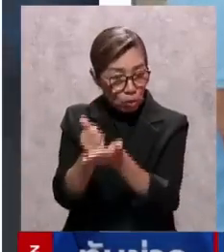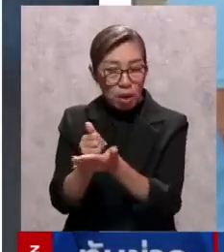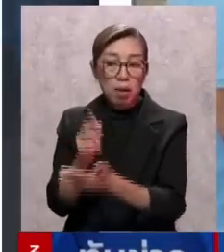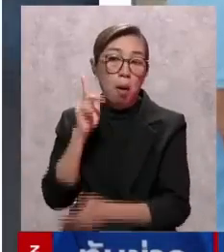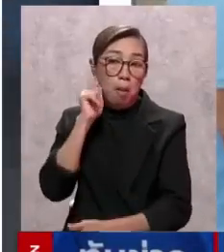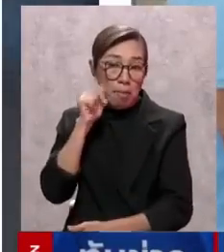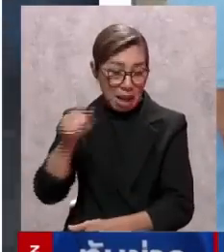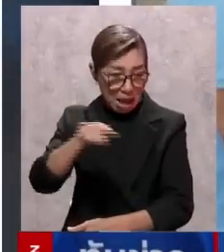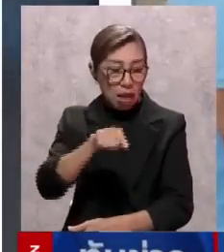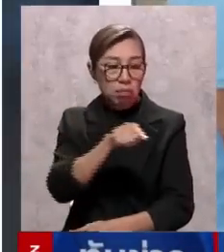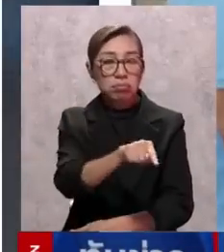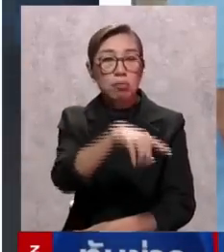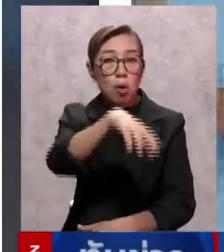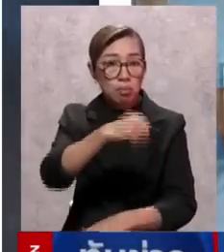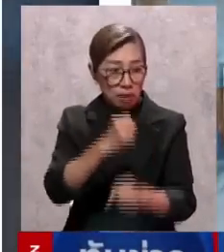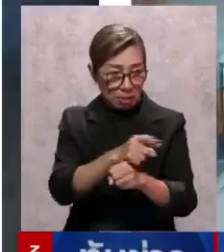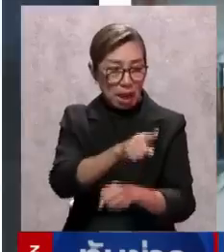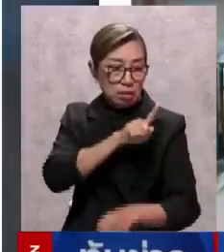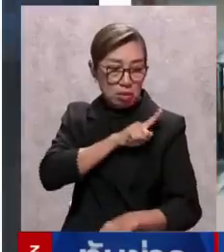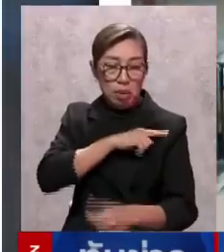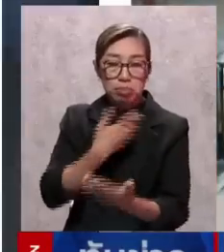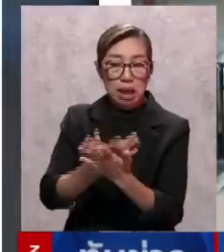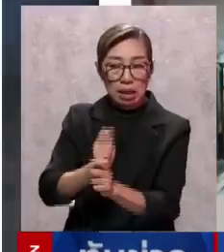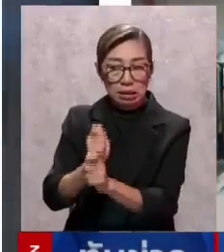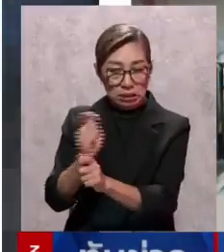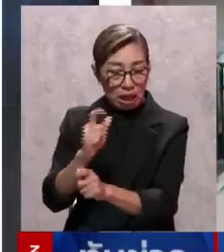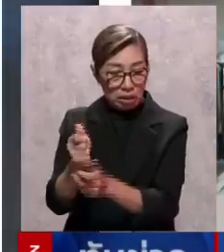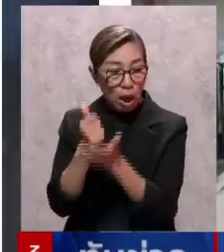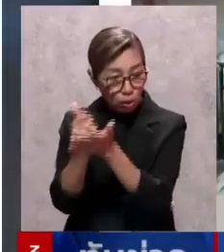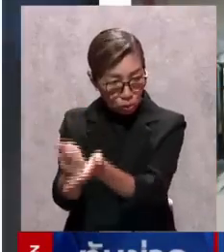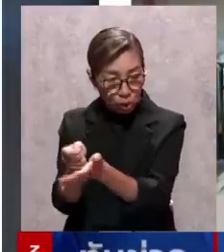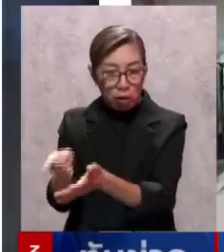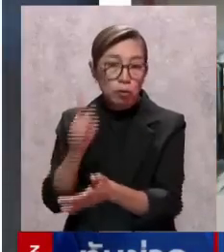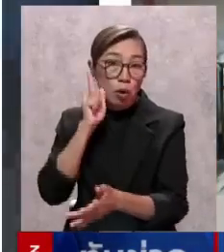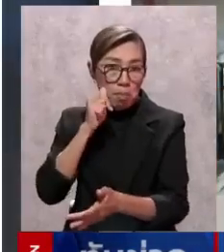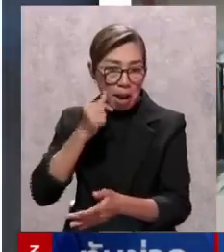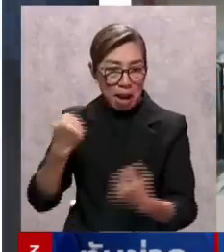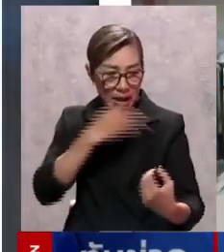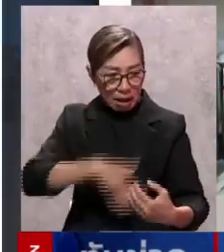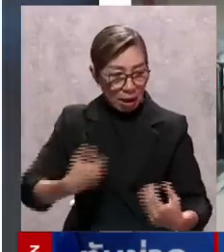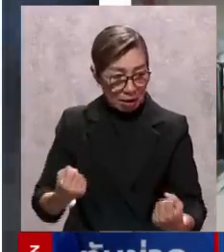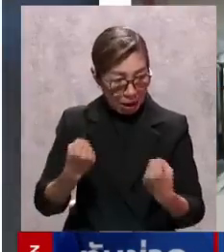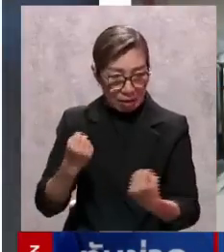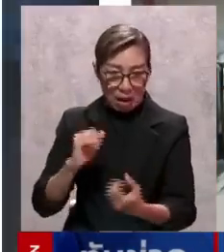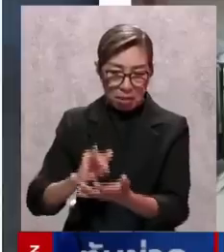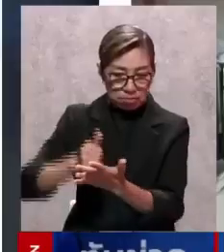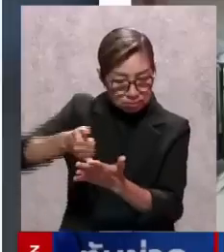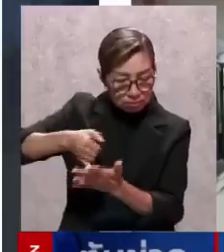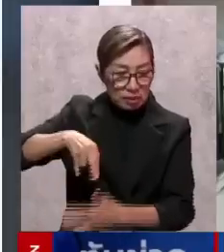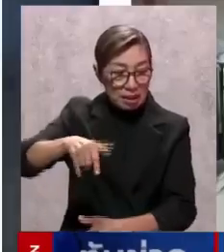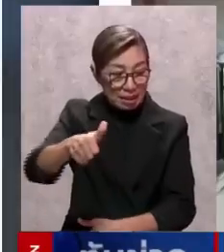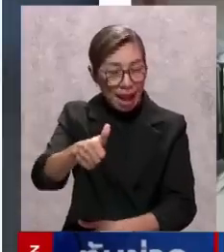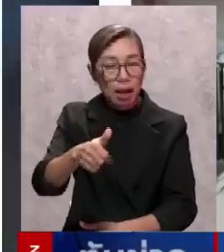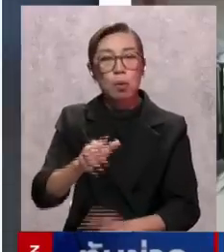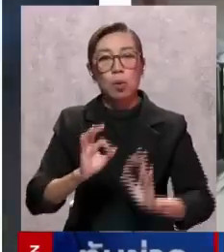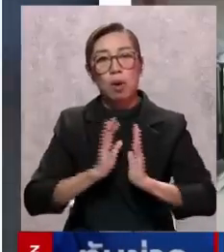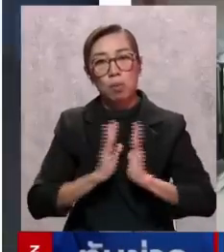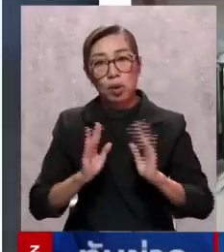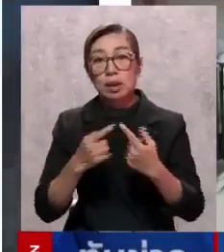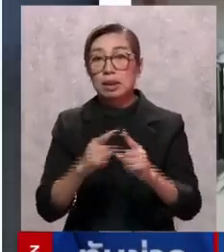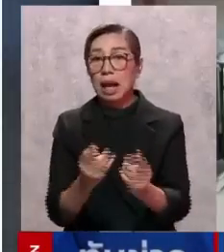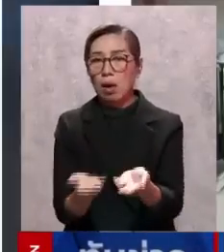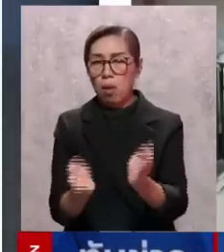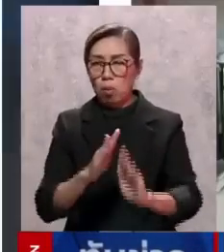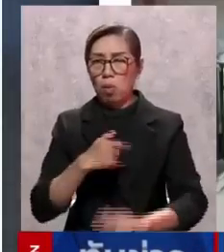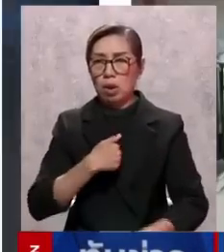พยาบาลอย่างเต็มที่จนกว่าคุณแม่จะหายดีหรือกลับมาเดินได้ดังเดิมขณะที่คำชี้แจงจากครอบครัวนะคะสิ่งที่